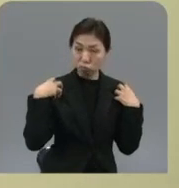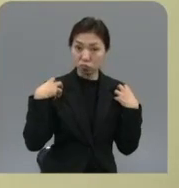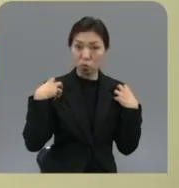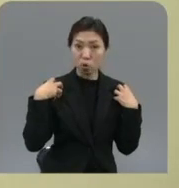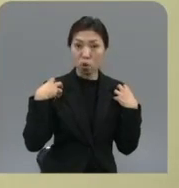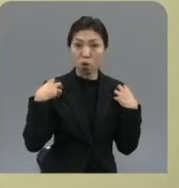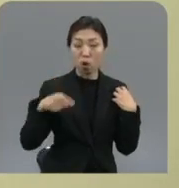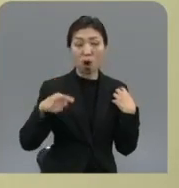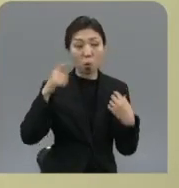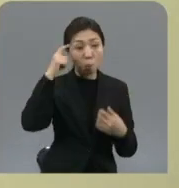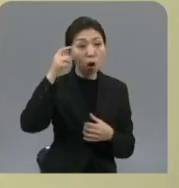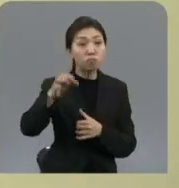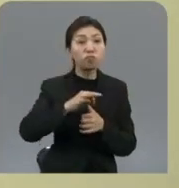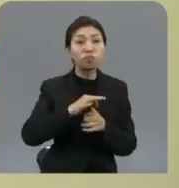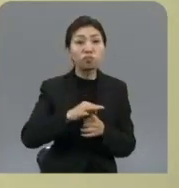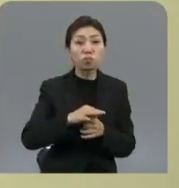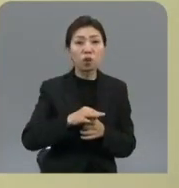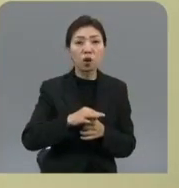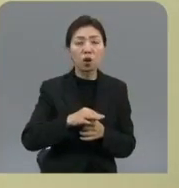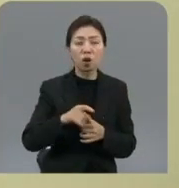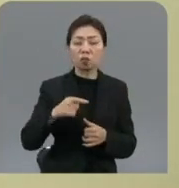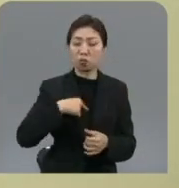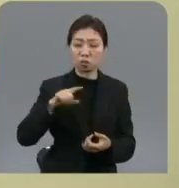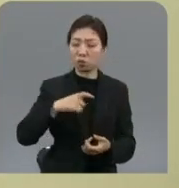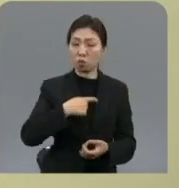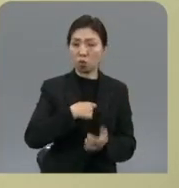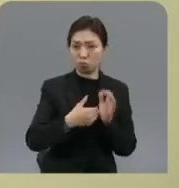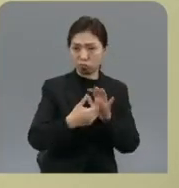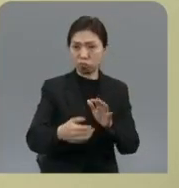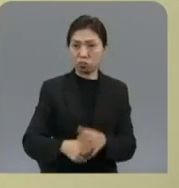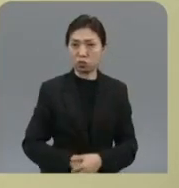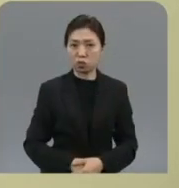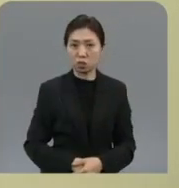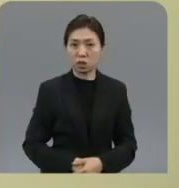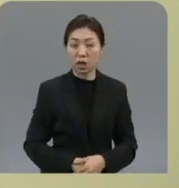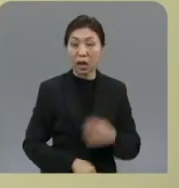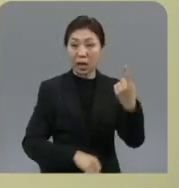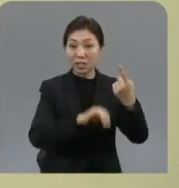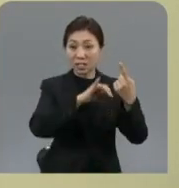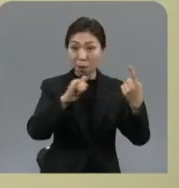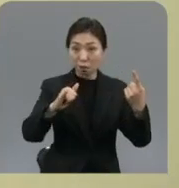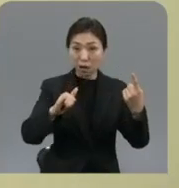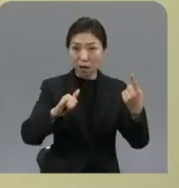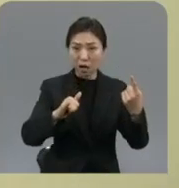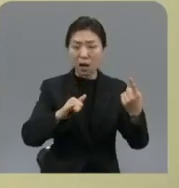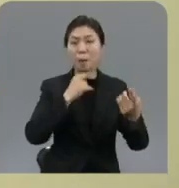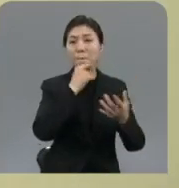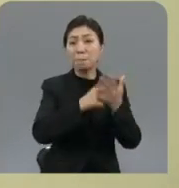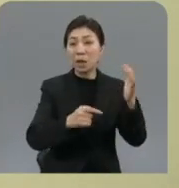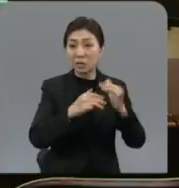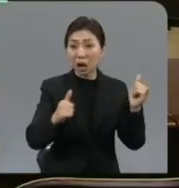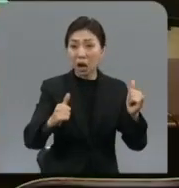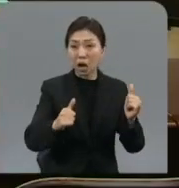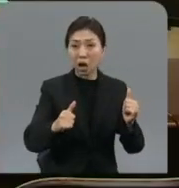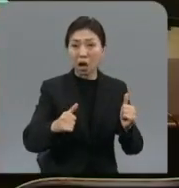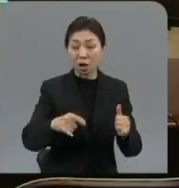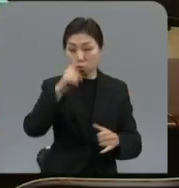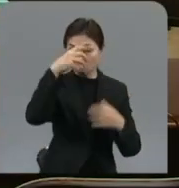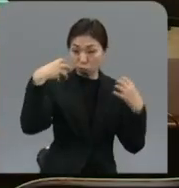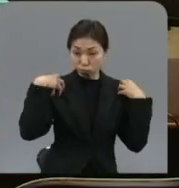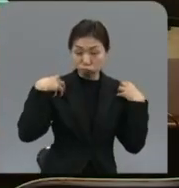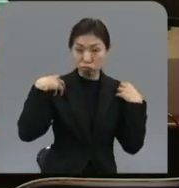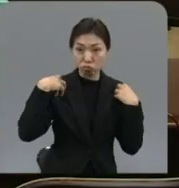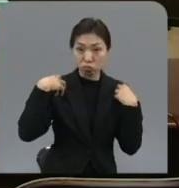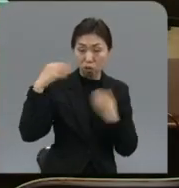au plus vite aux procédures légales nécessaires pour leur compensation si les intéressés refusent de recevoir le versement il compte donc consigner